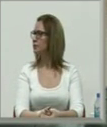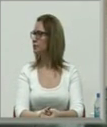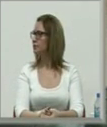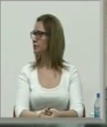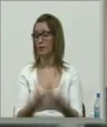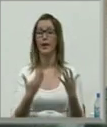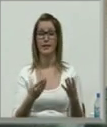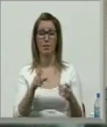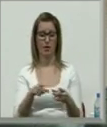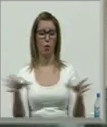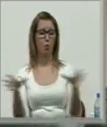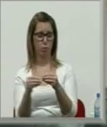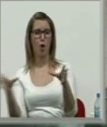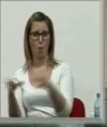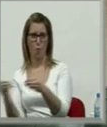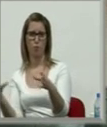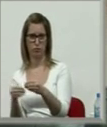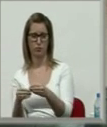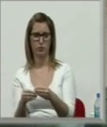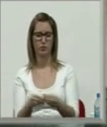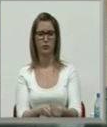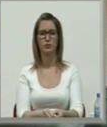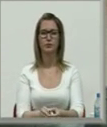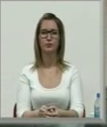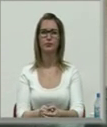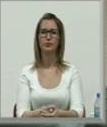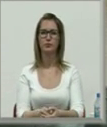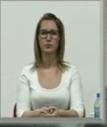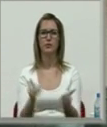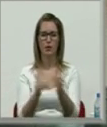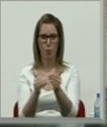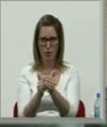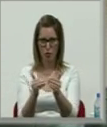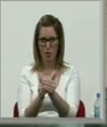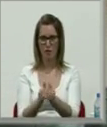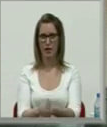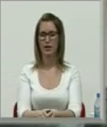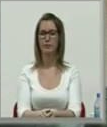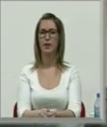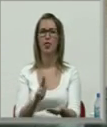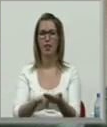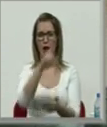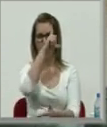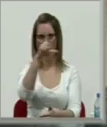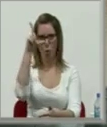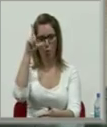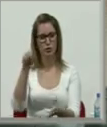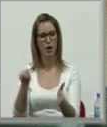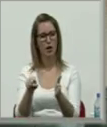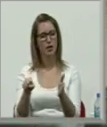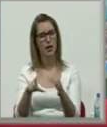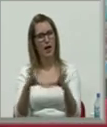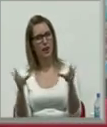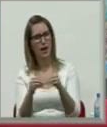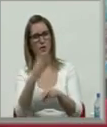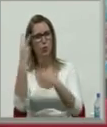tak połączyć tutaj zapotrzebowanie tych ludzi z poszukiwaniami innych